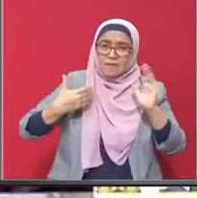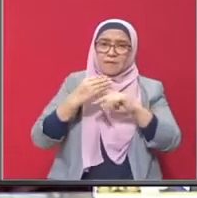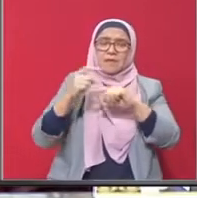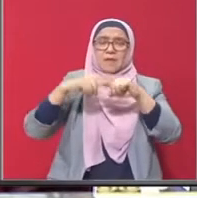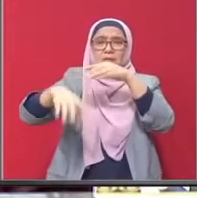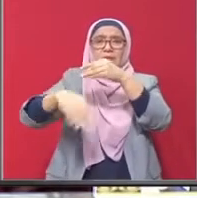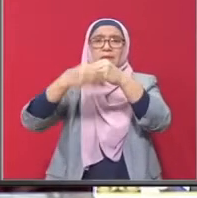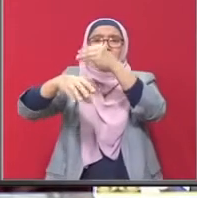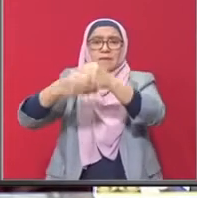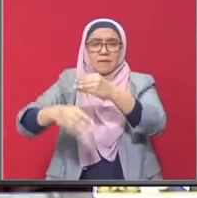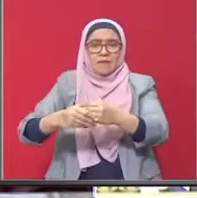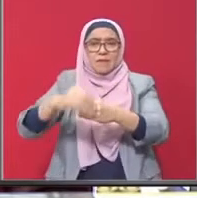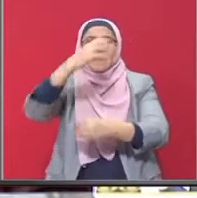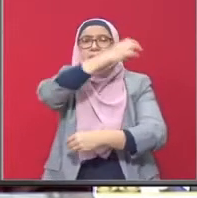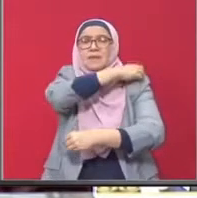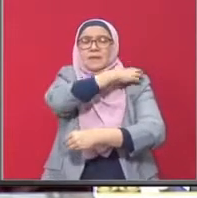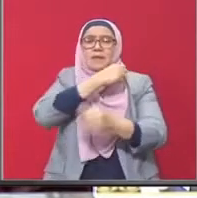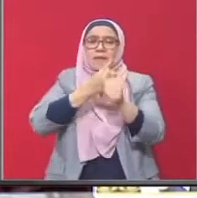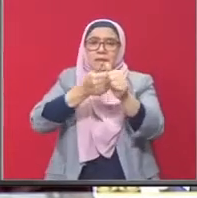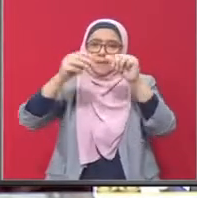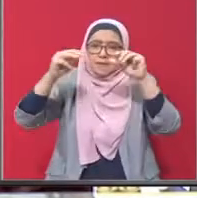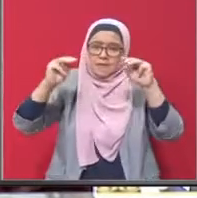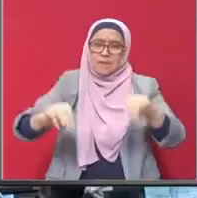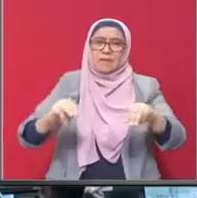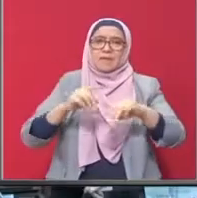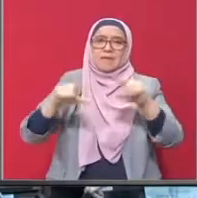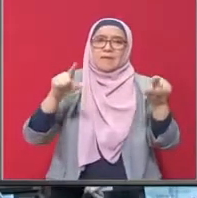ayan dan kemampuan hujan kini masih masih di